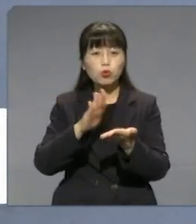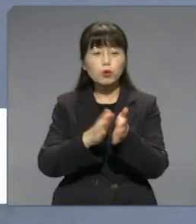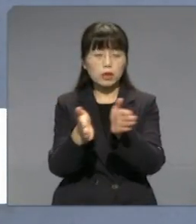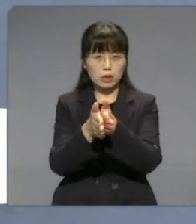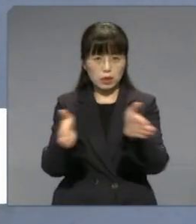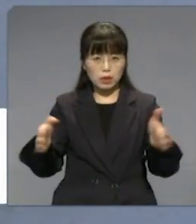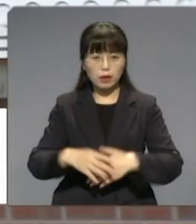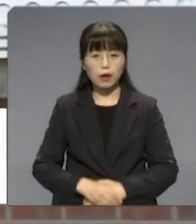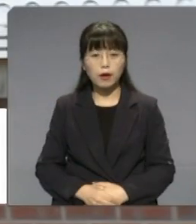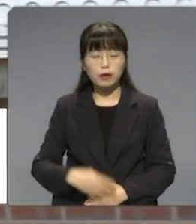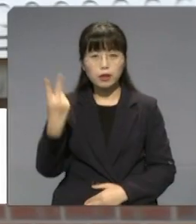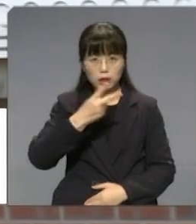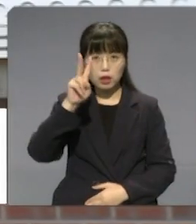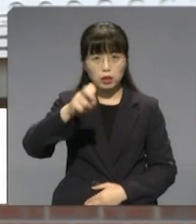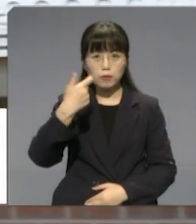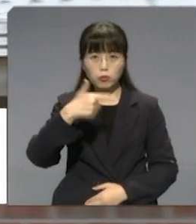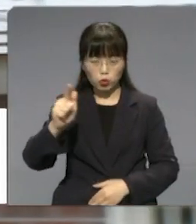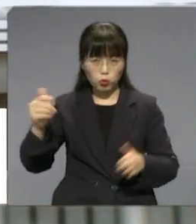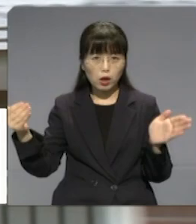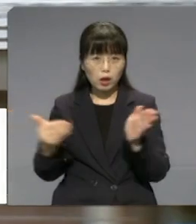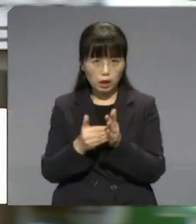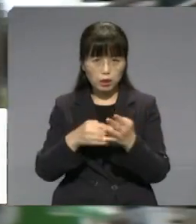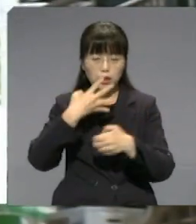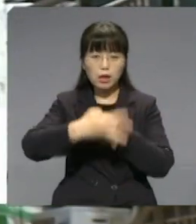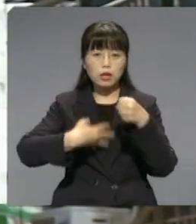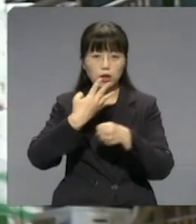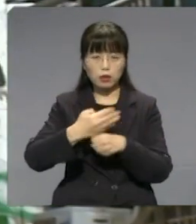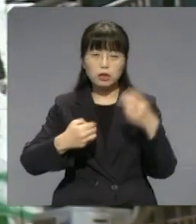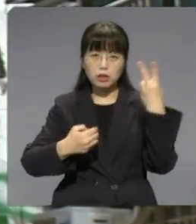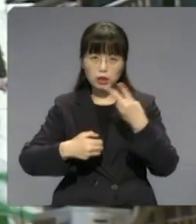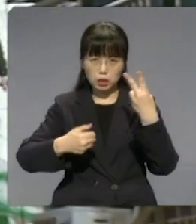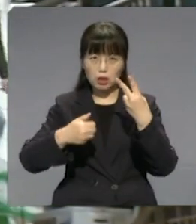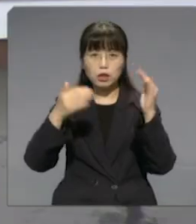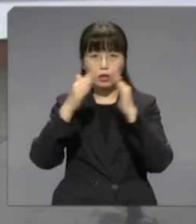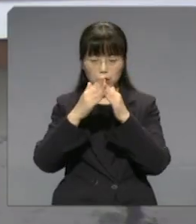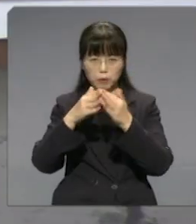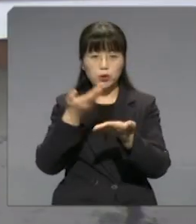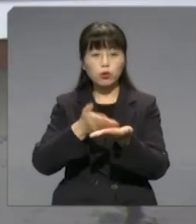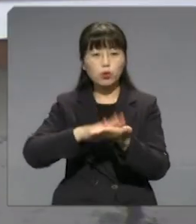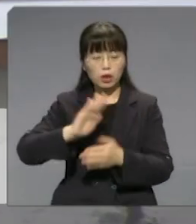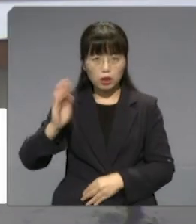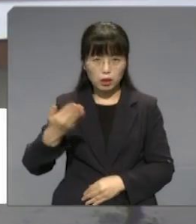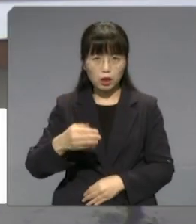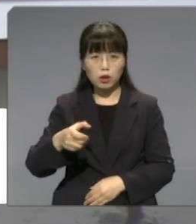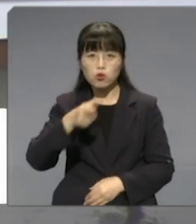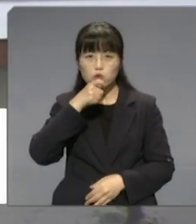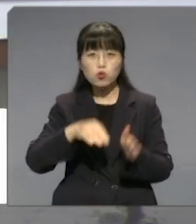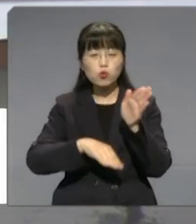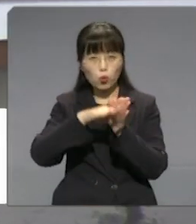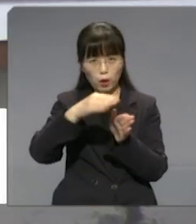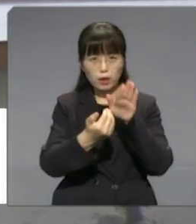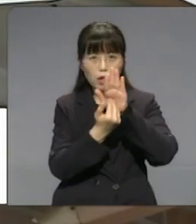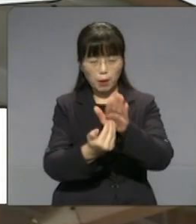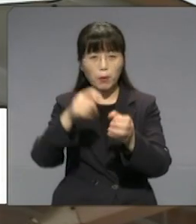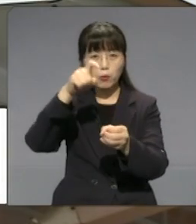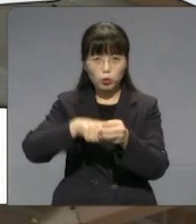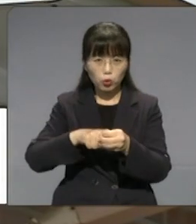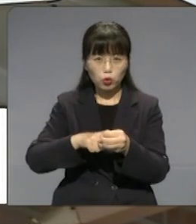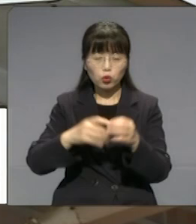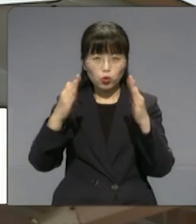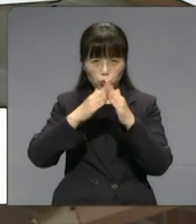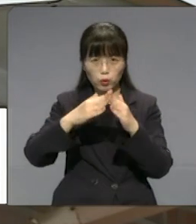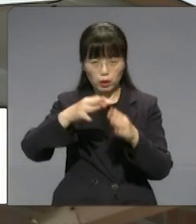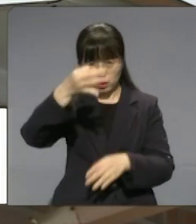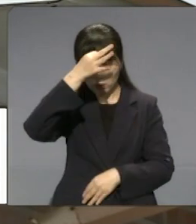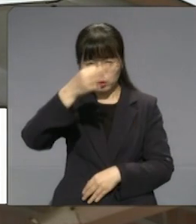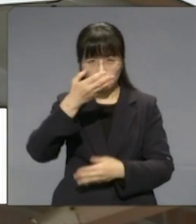시작했습니다 2026년까지 4년 동안 이호를 고칩니다 수 예방이 최 목 성능을